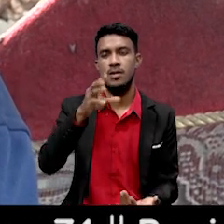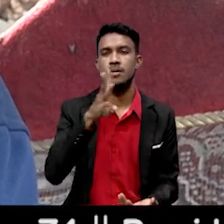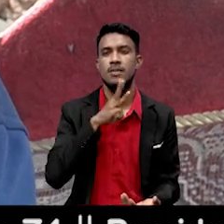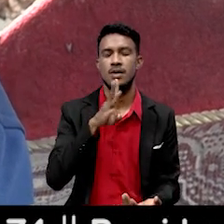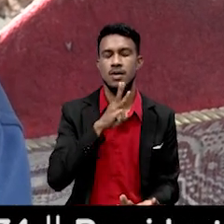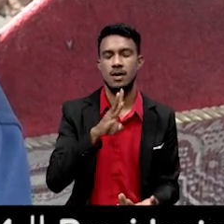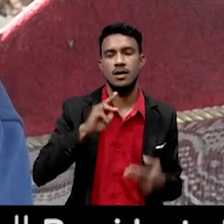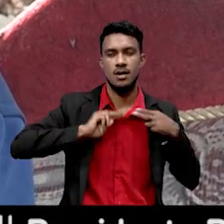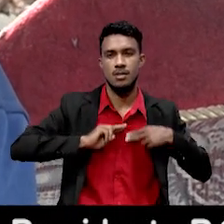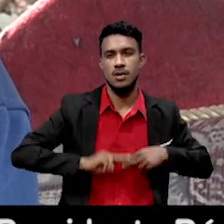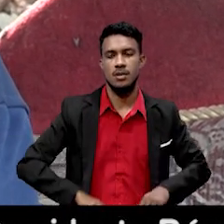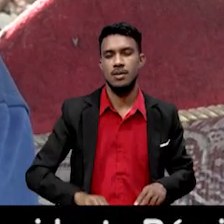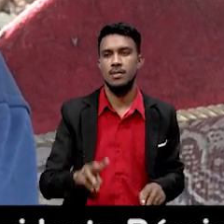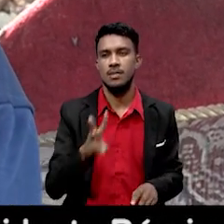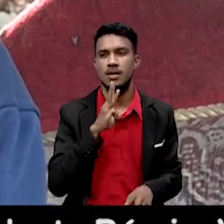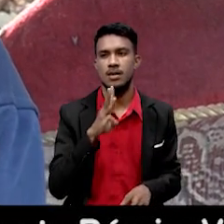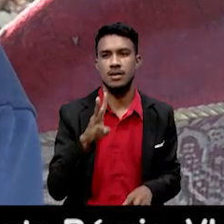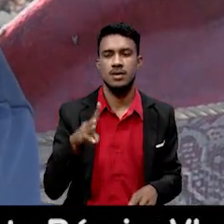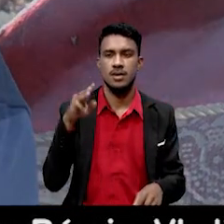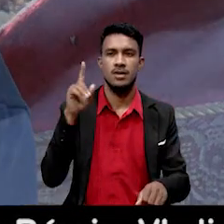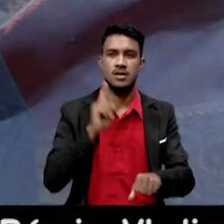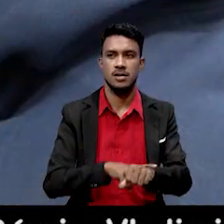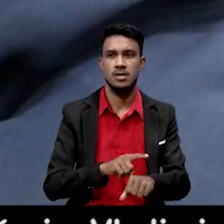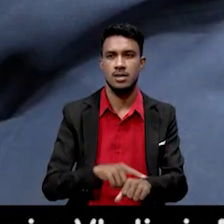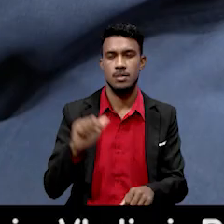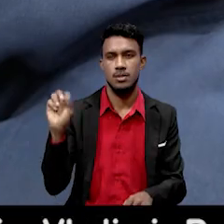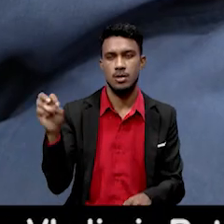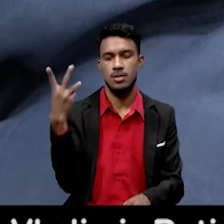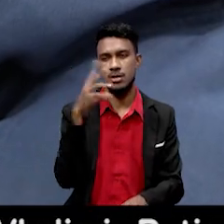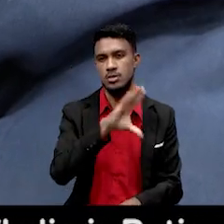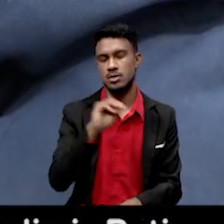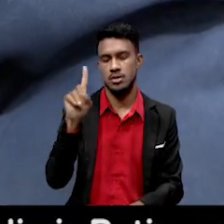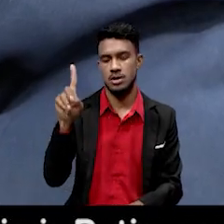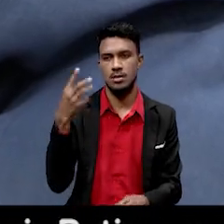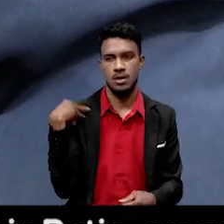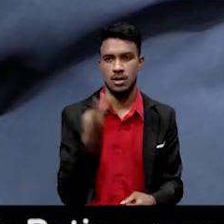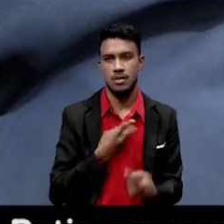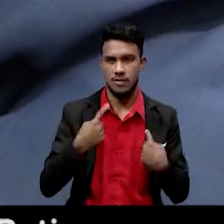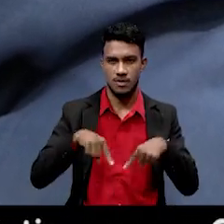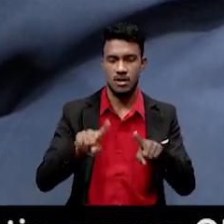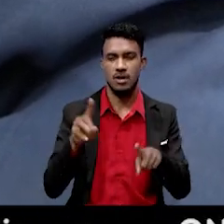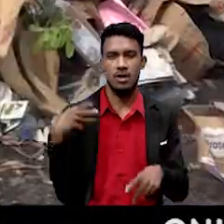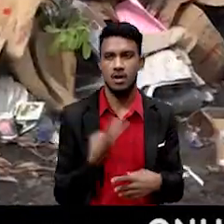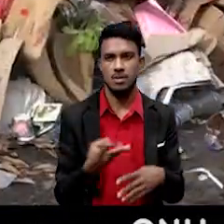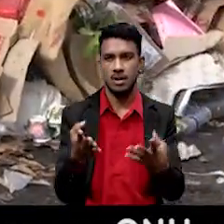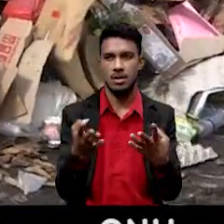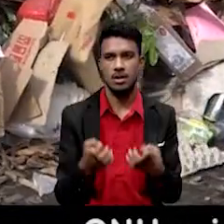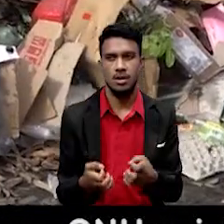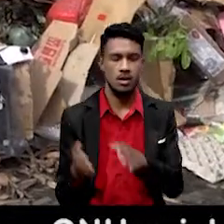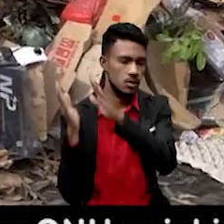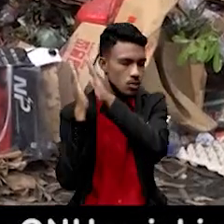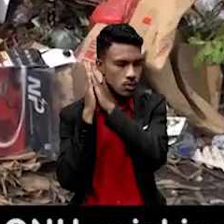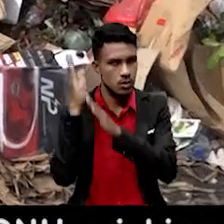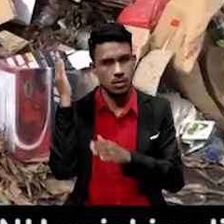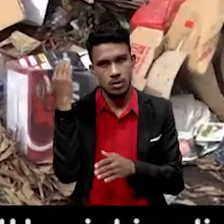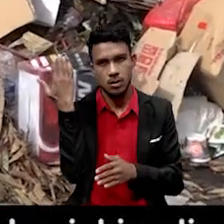los be mos la tahan ona ento jam 12 ka jam 1 me filan. Kole lolos det. Ansa mi akar toba mamar antong ami hili sprint